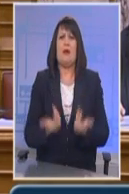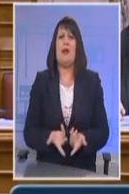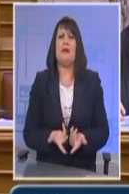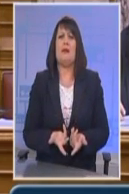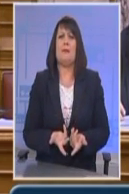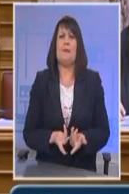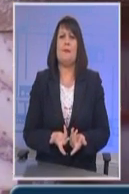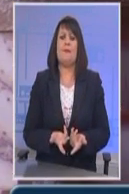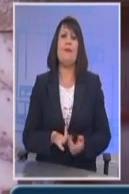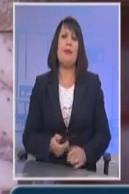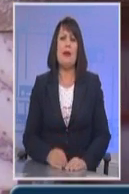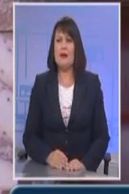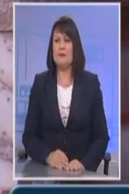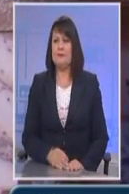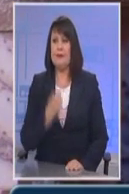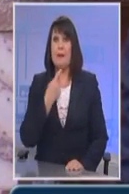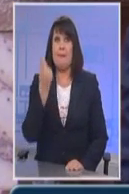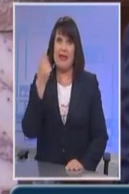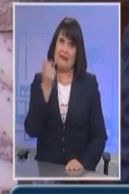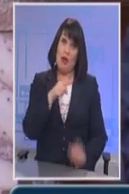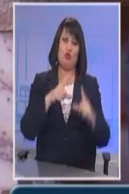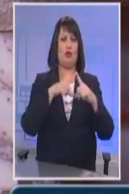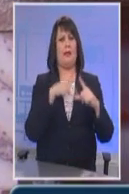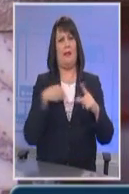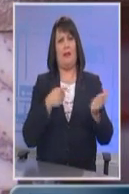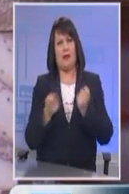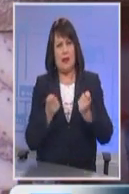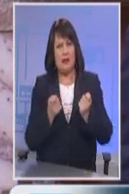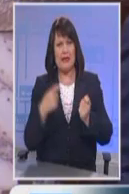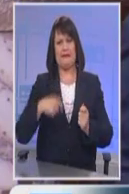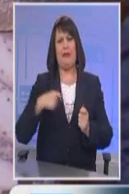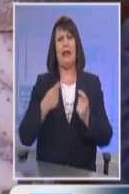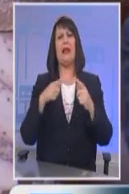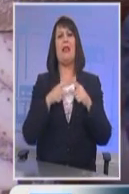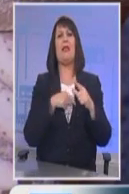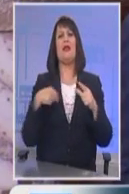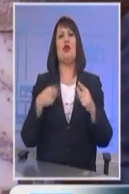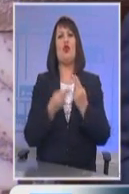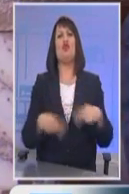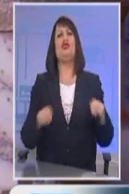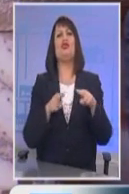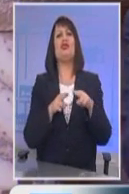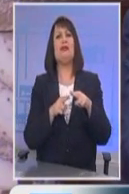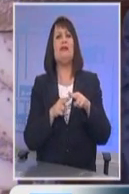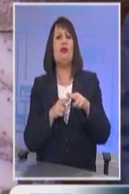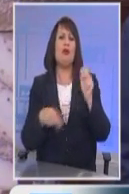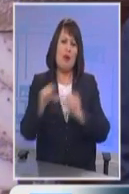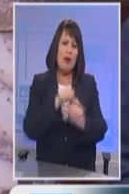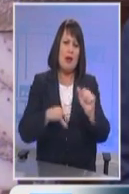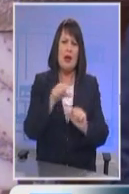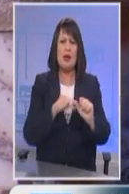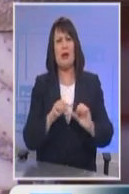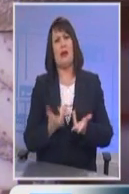αφού τη διοίκηση την αλλάξατε από πέρσι και βάλατε μέλη στο Διοικητικό Συμβούλιο πολύ κοντά στην σημερινή